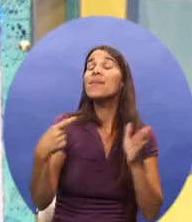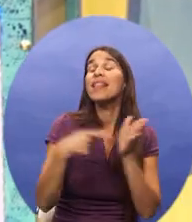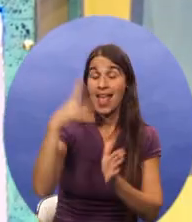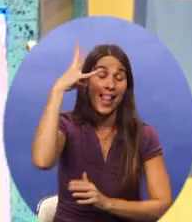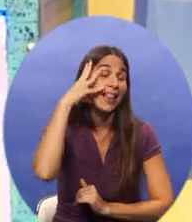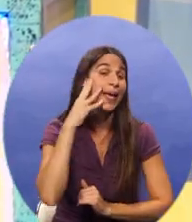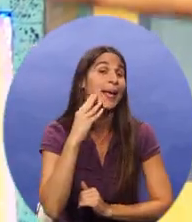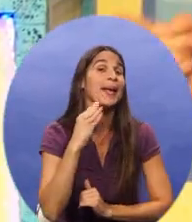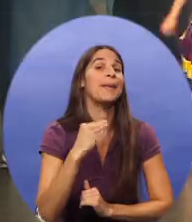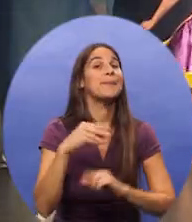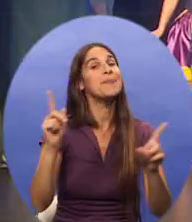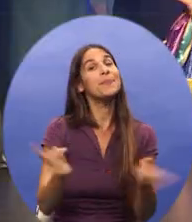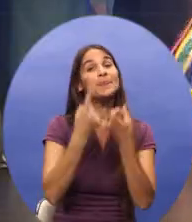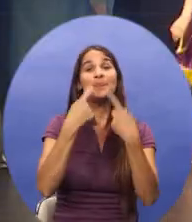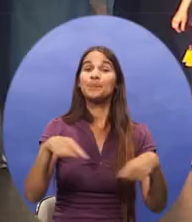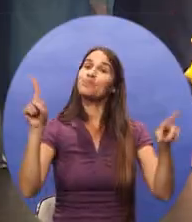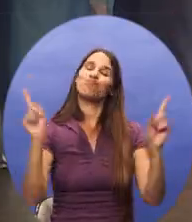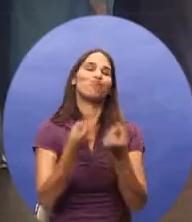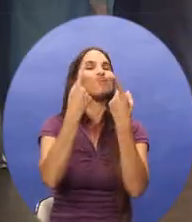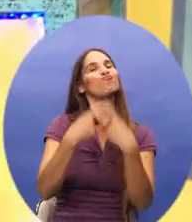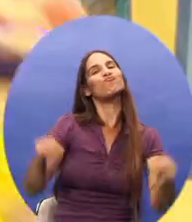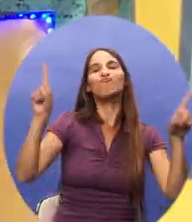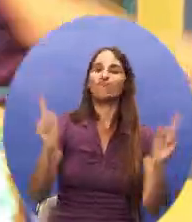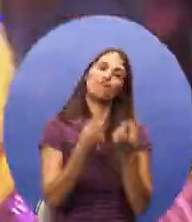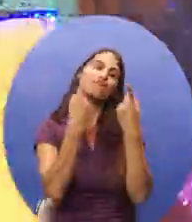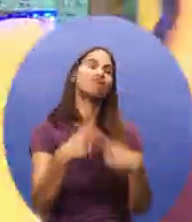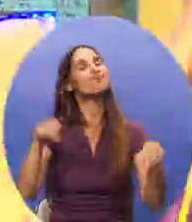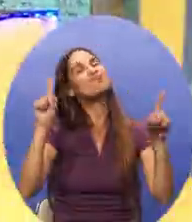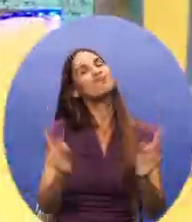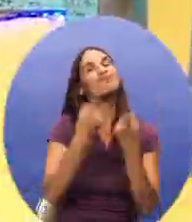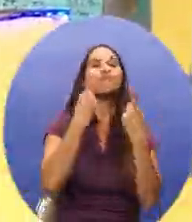זה. החיים יפים שנהנים.